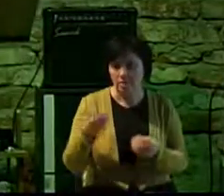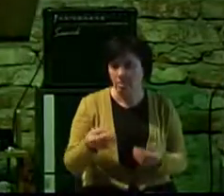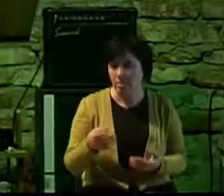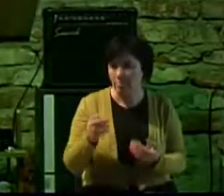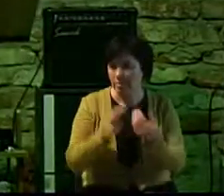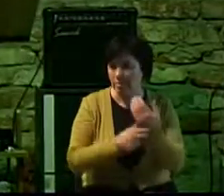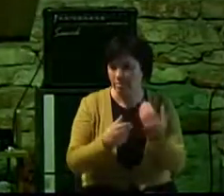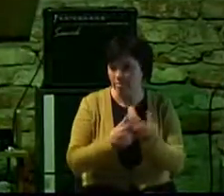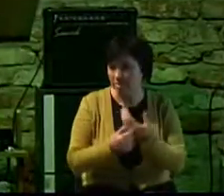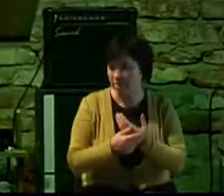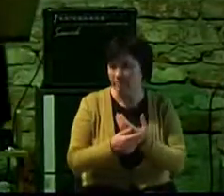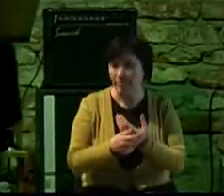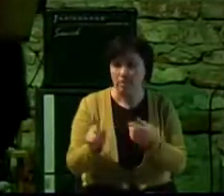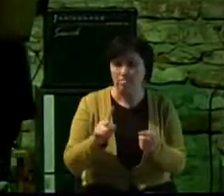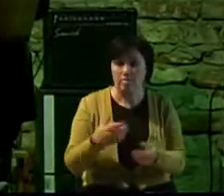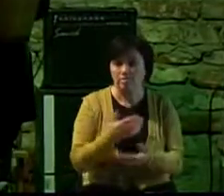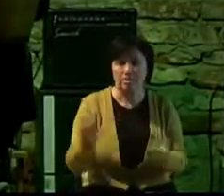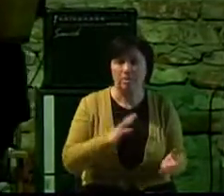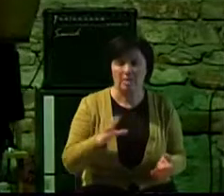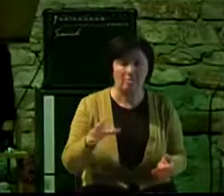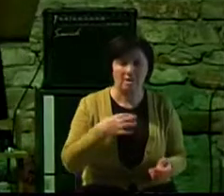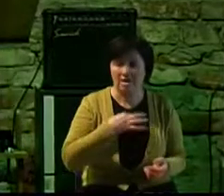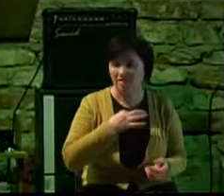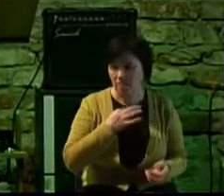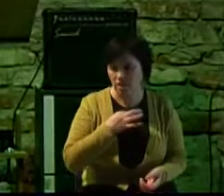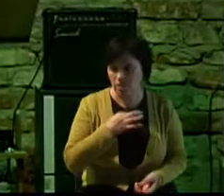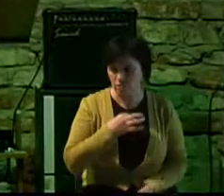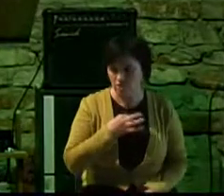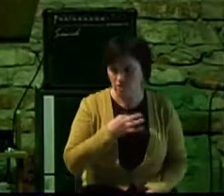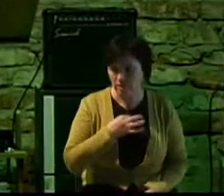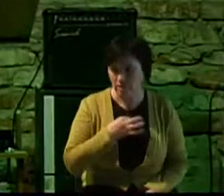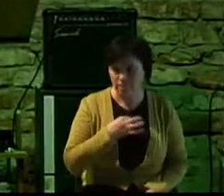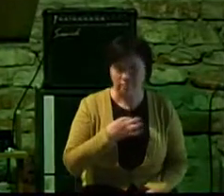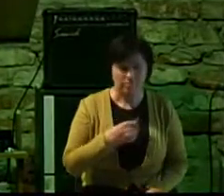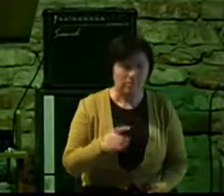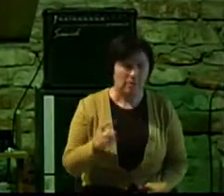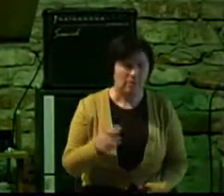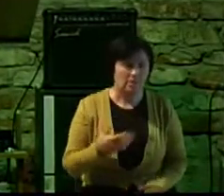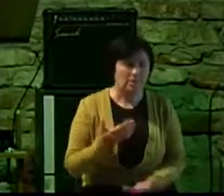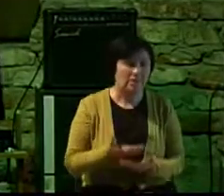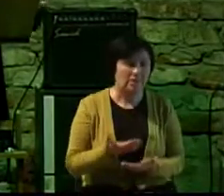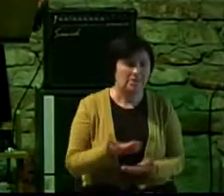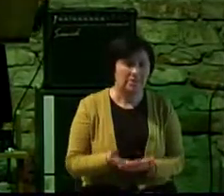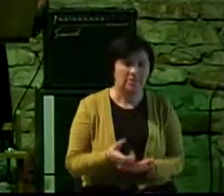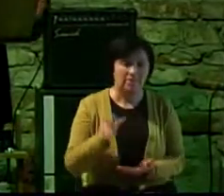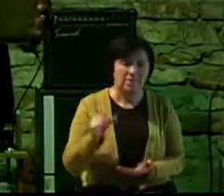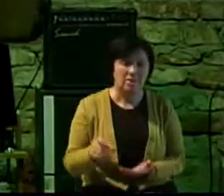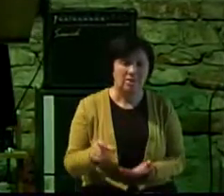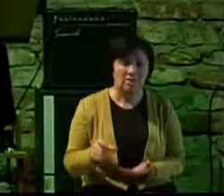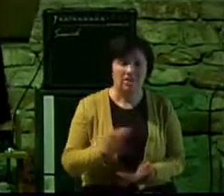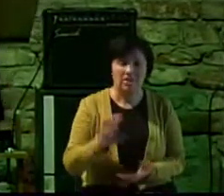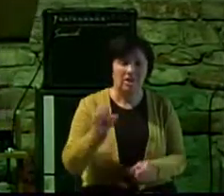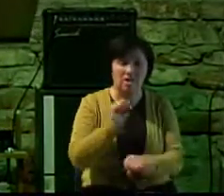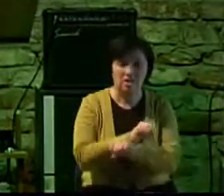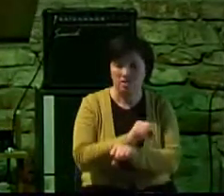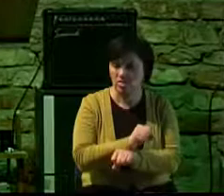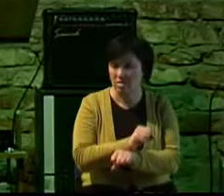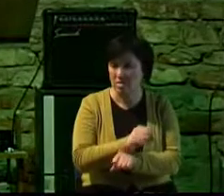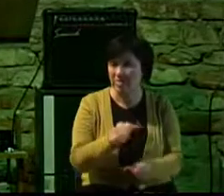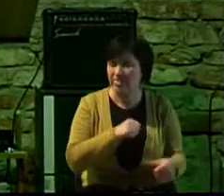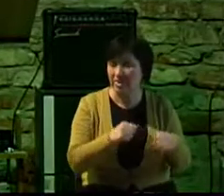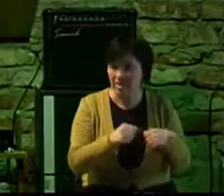Писание в отношении того, чтобы мы не проявляли равнодушие. Потому что если человек вовремя не остановится